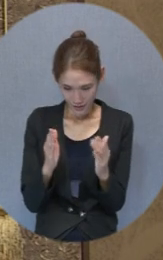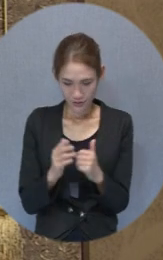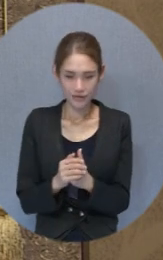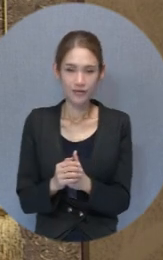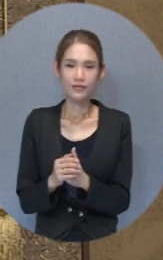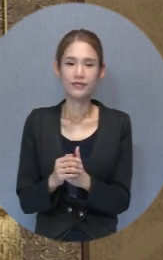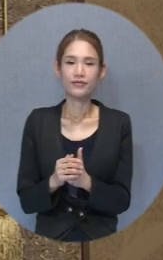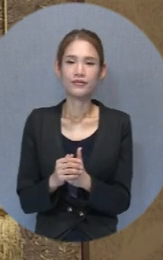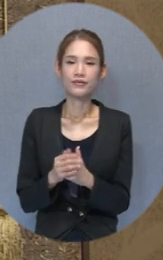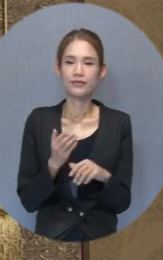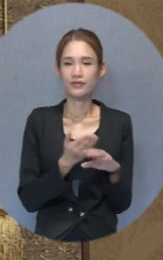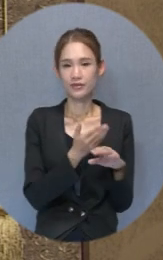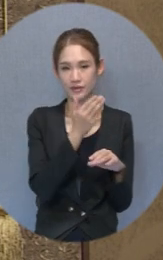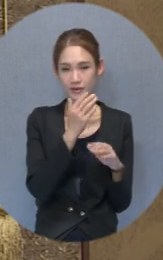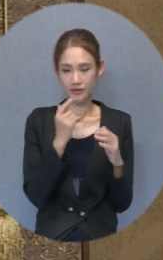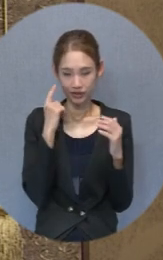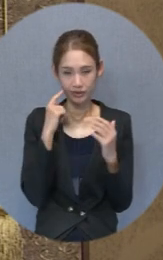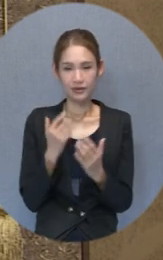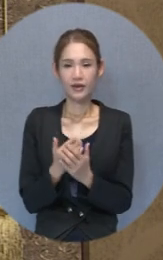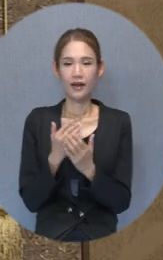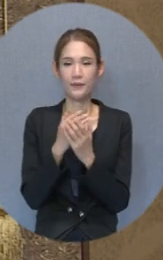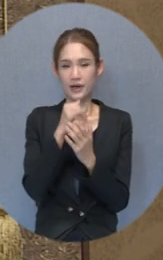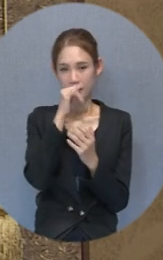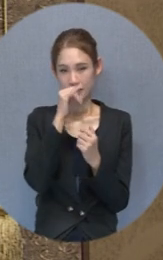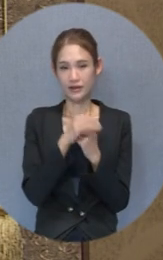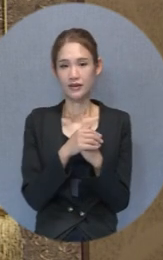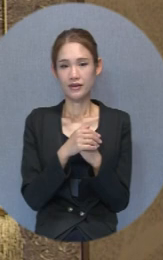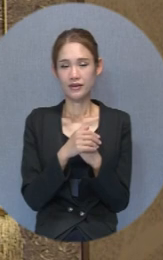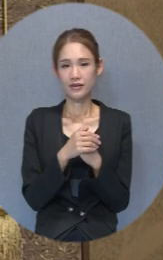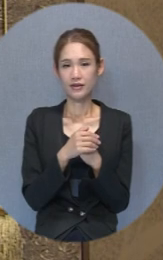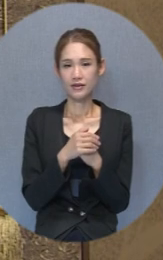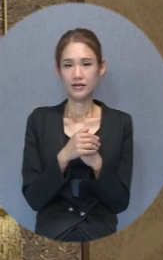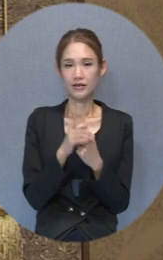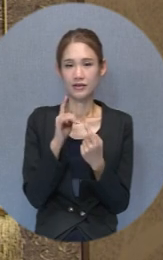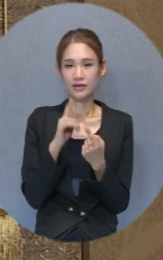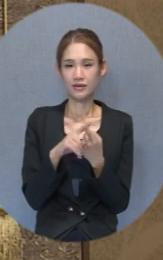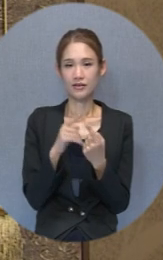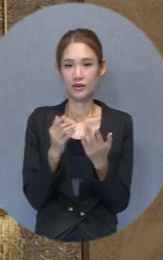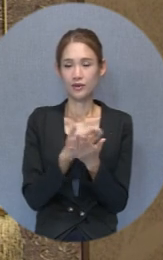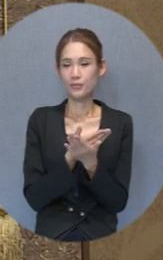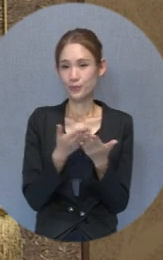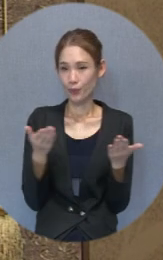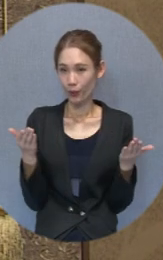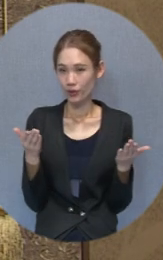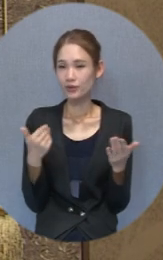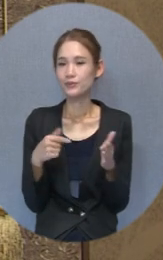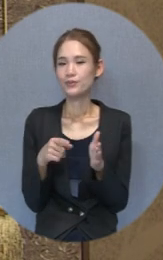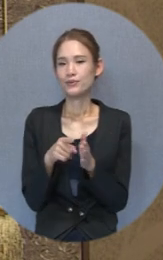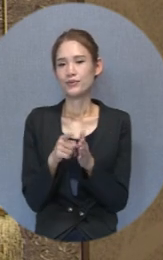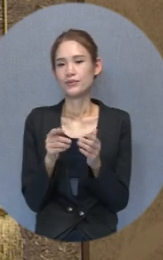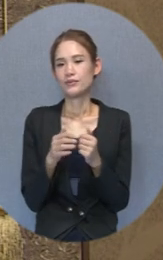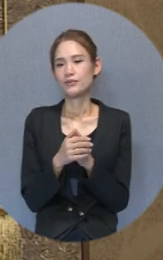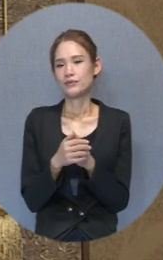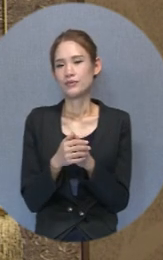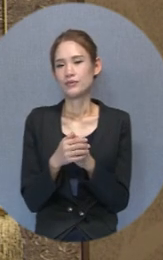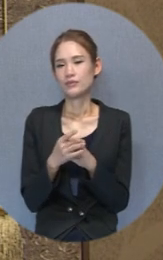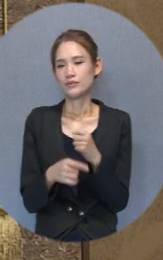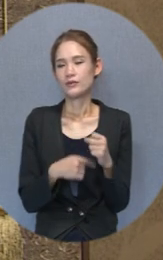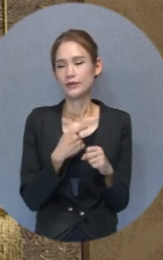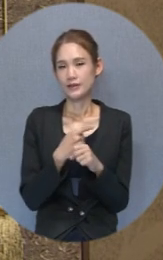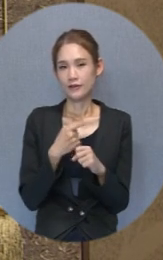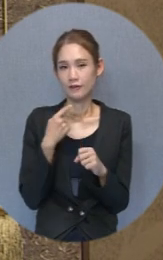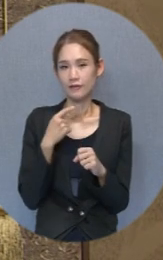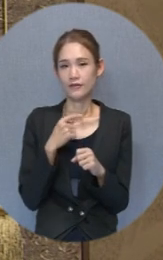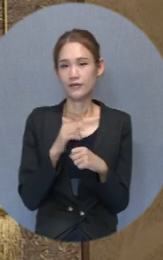그래서 상반기에 저희가 개발해 놓은 것들이 있기 때문에 네. 이제 그것들을 보급을 하려면